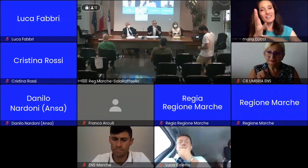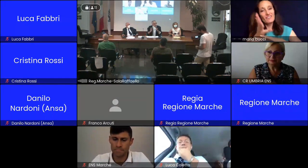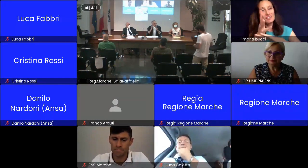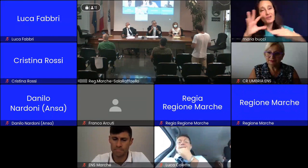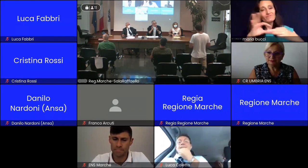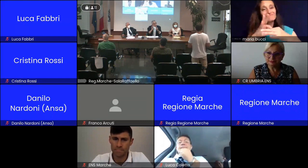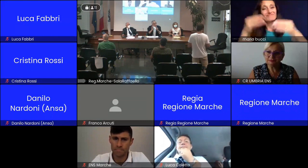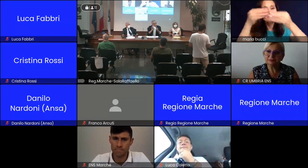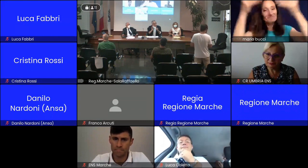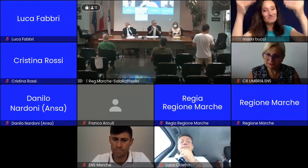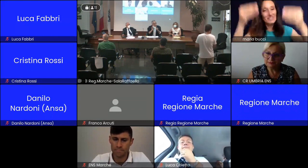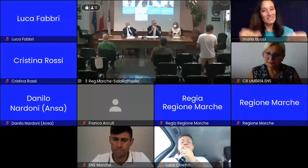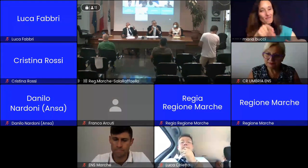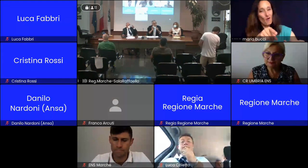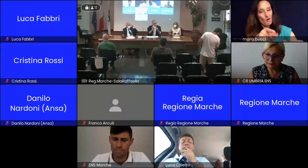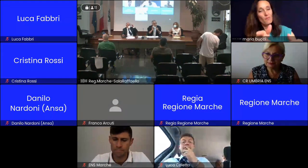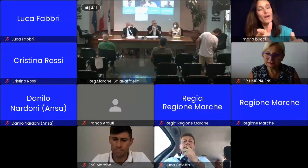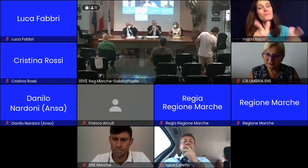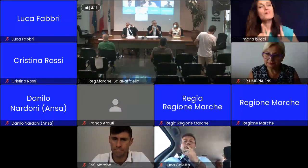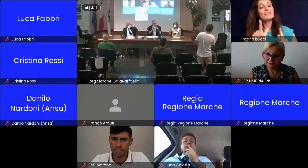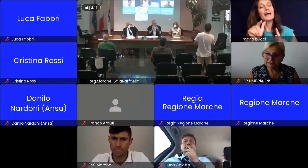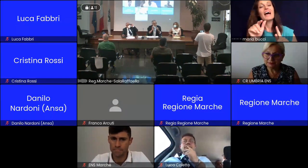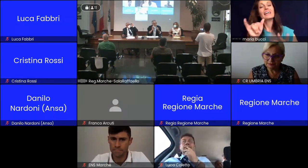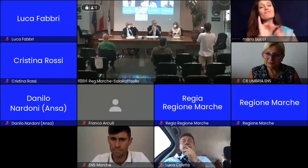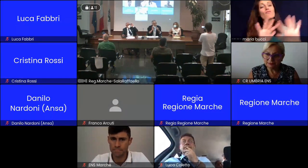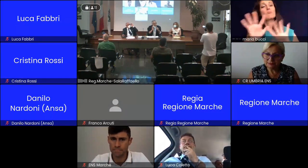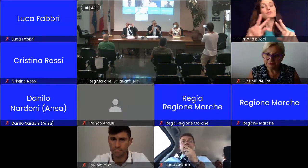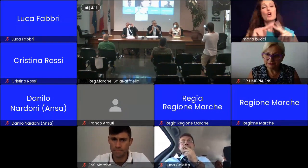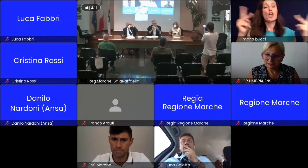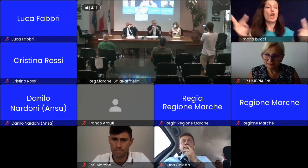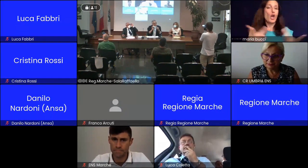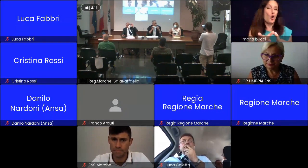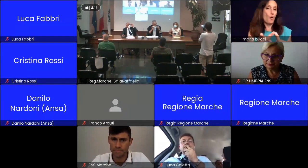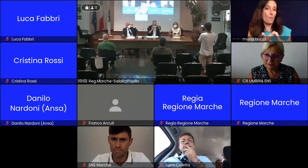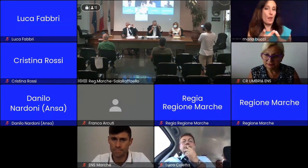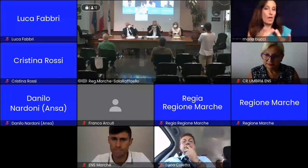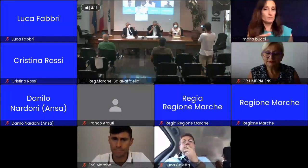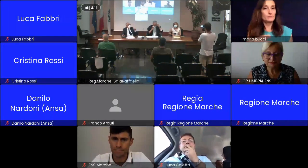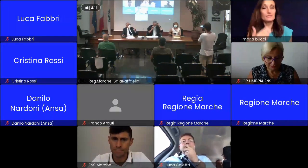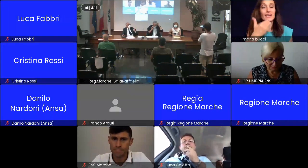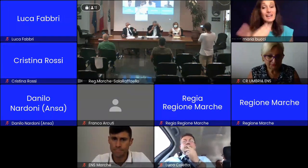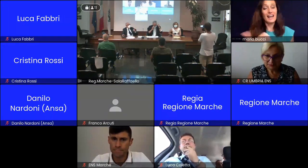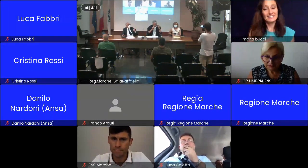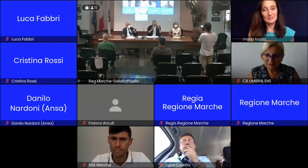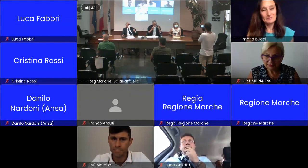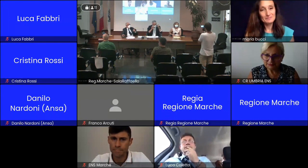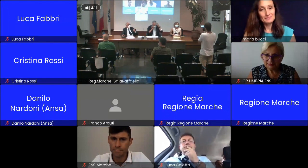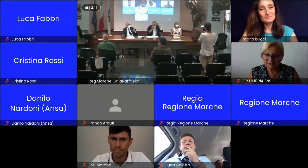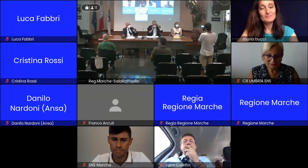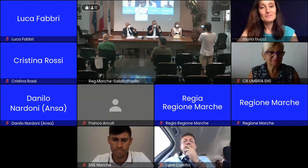completezza su quello che andremo a fare con questa disponibilità finanziaria. Grazie.